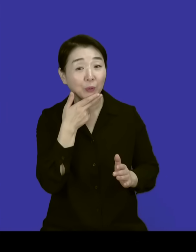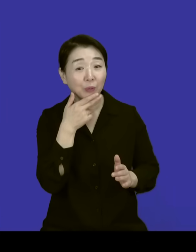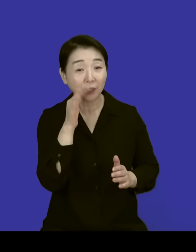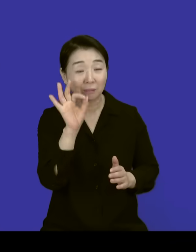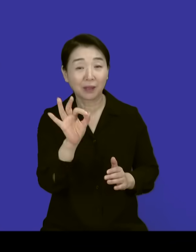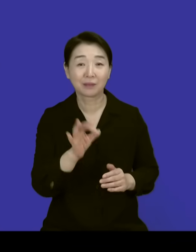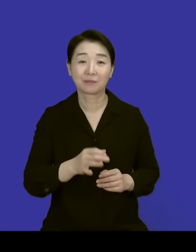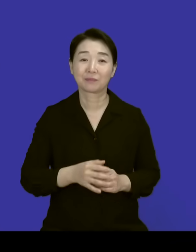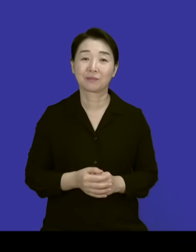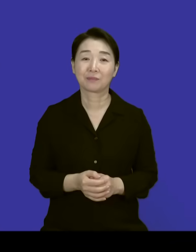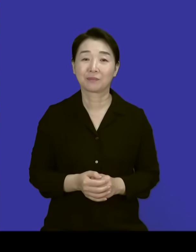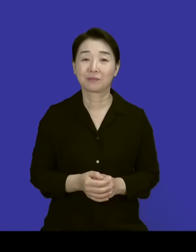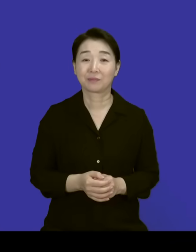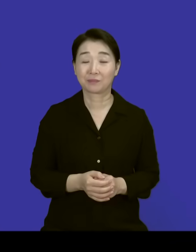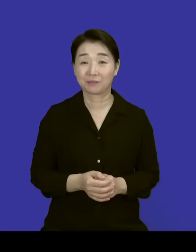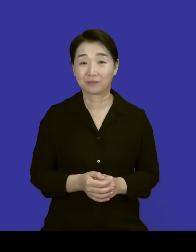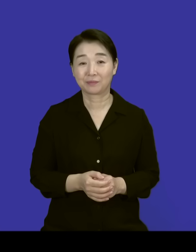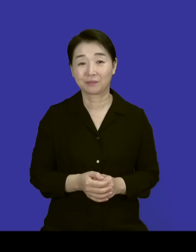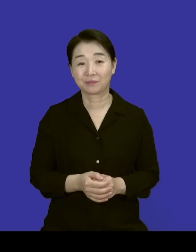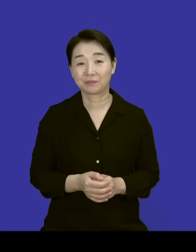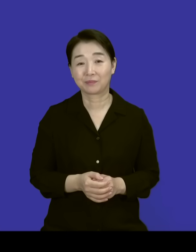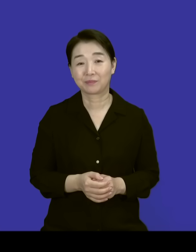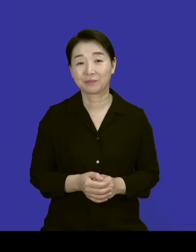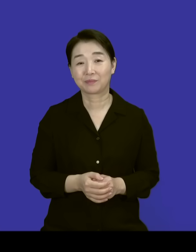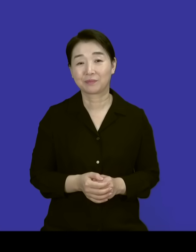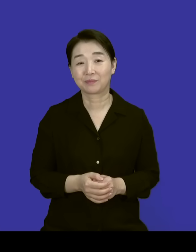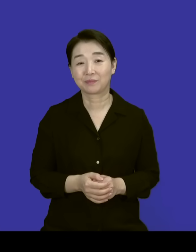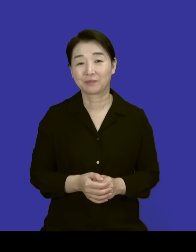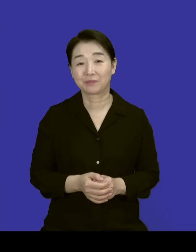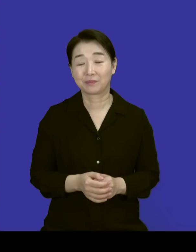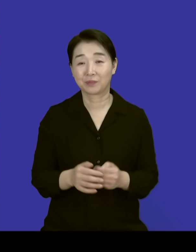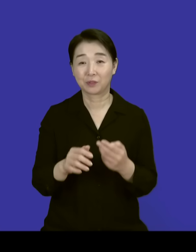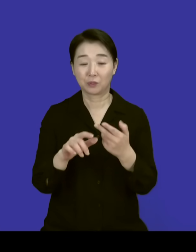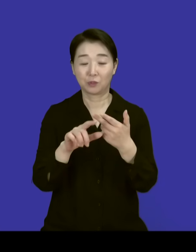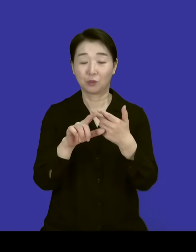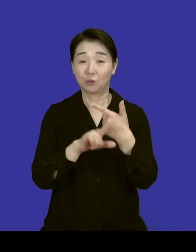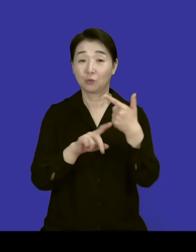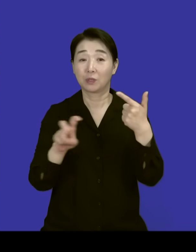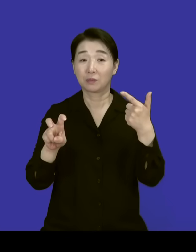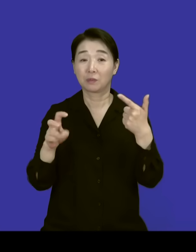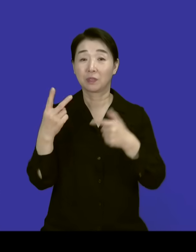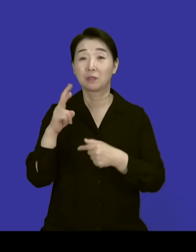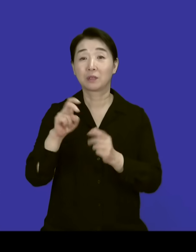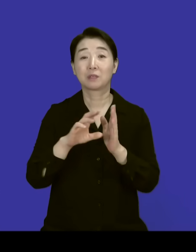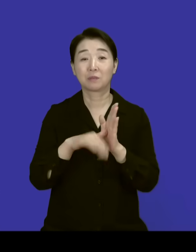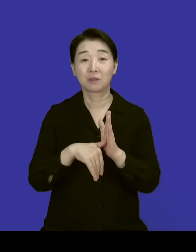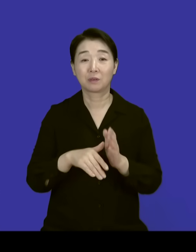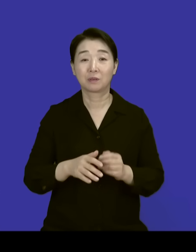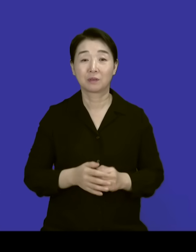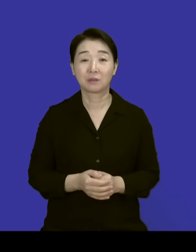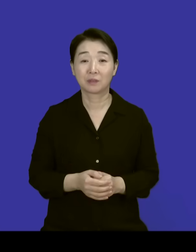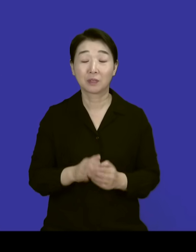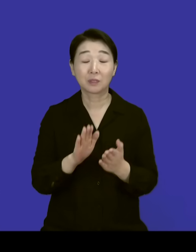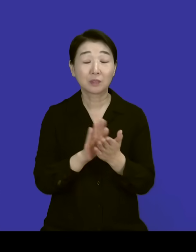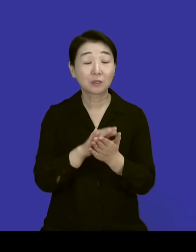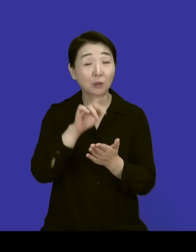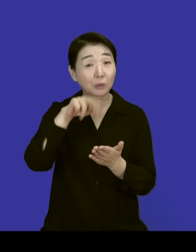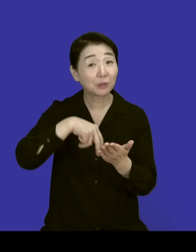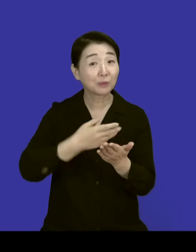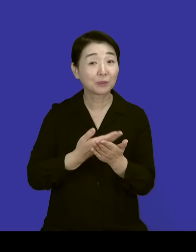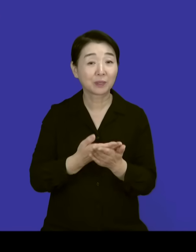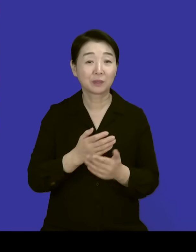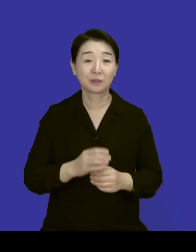보면 뭐 정수 씨가 한번 지금 어떤 거를 한 것도 아니에요. 진짜 예, 그냥 예, 딱 영한 건데 그러니까 6월 20일인데 이게 2020년 예. 직접 좀 소개해 주세요.